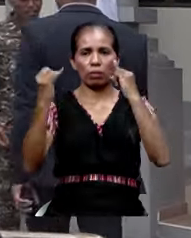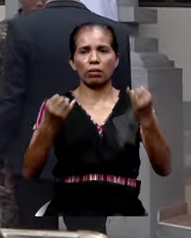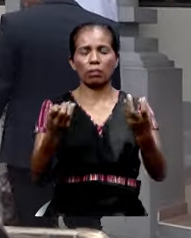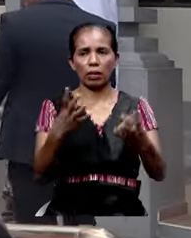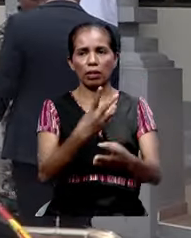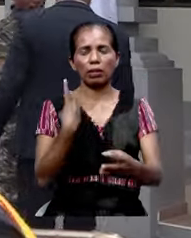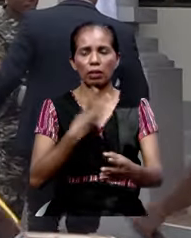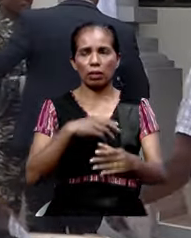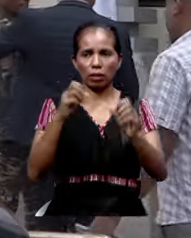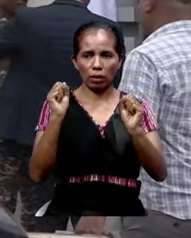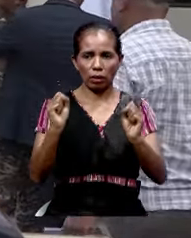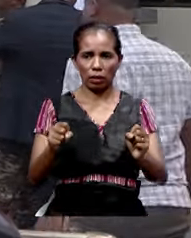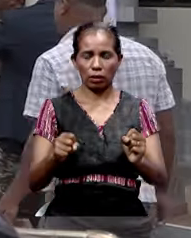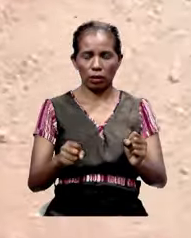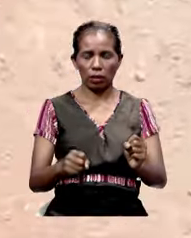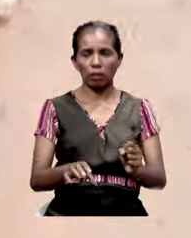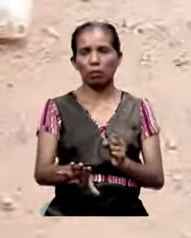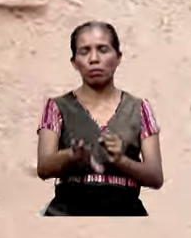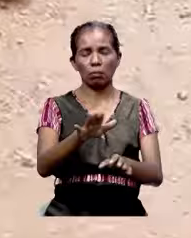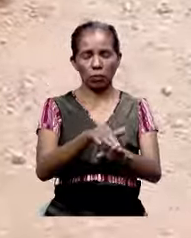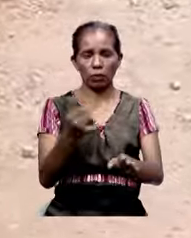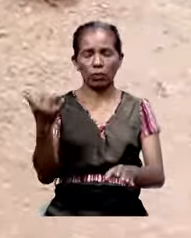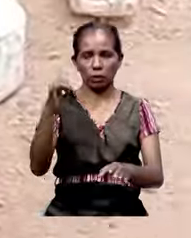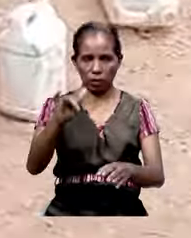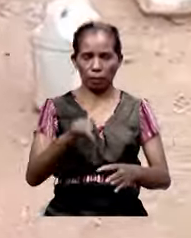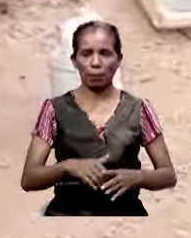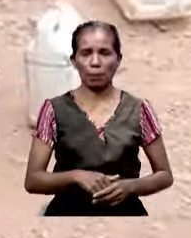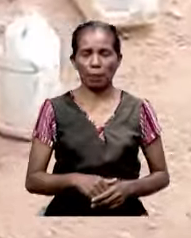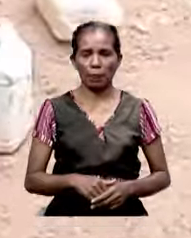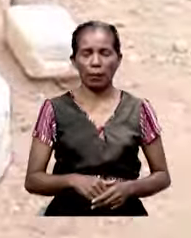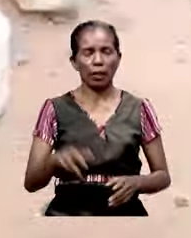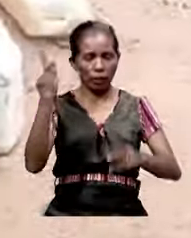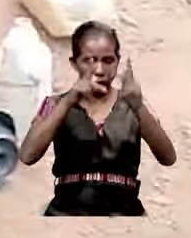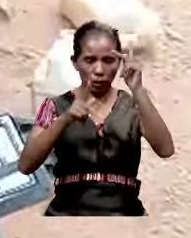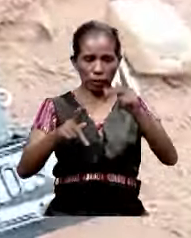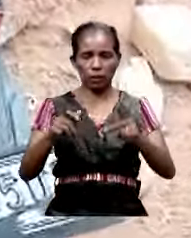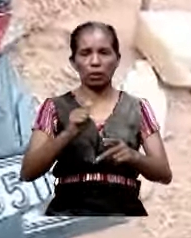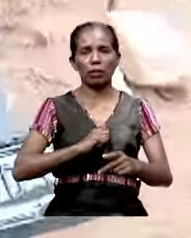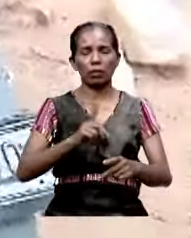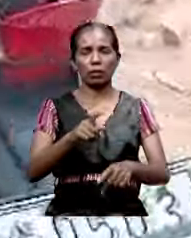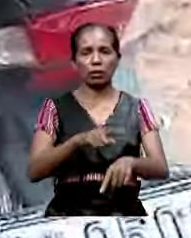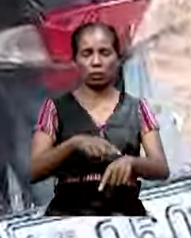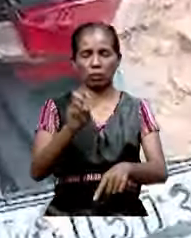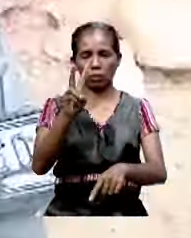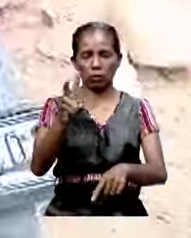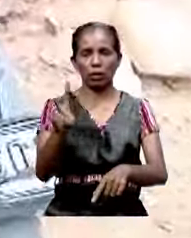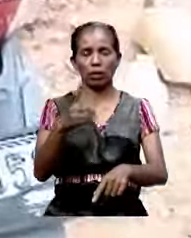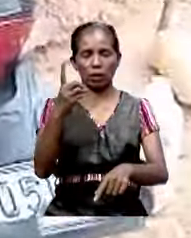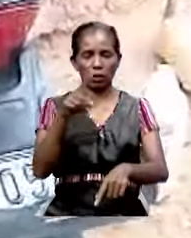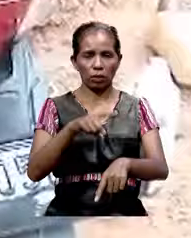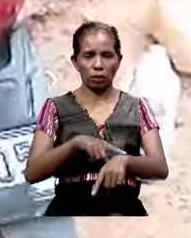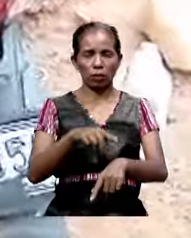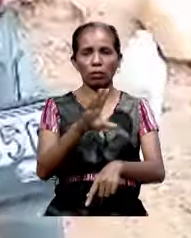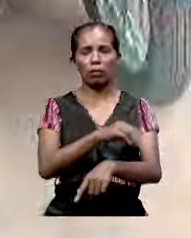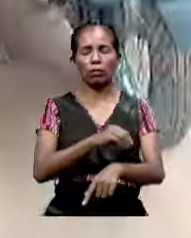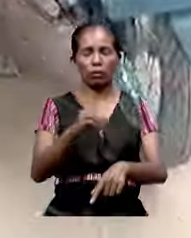pada kita pele notifikasi lah. Kaso ilo klaran acontece ia loro sen resen rua, mais ou menos tuku rua madrugada oras Timor Leste,